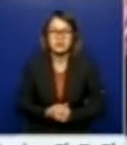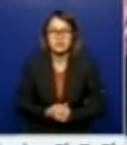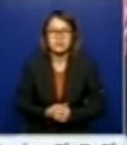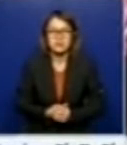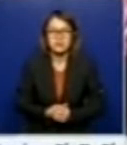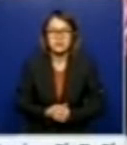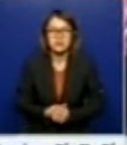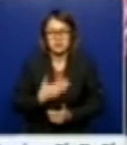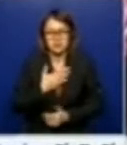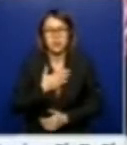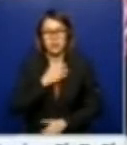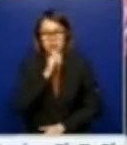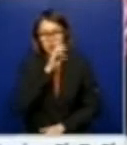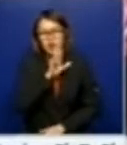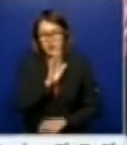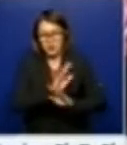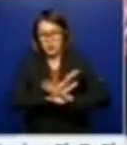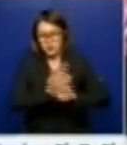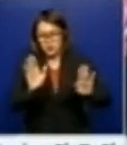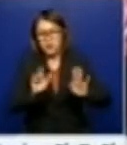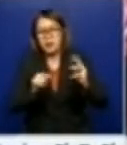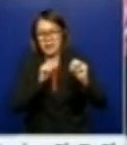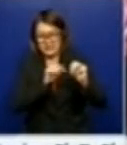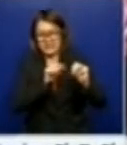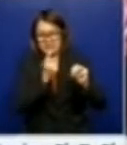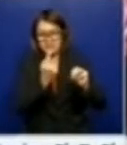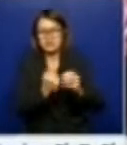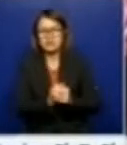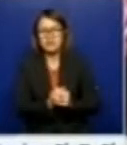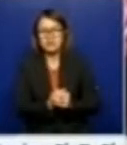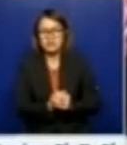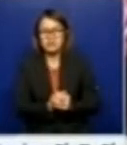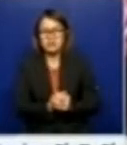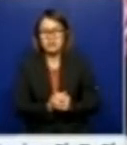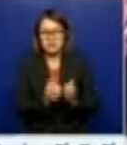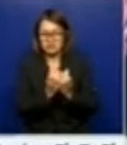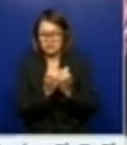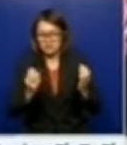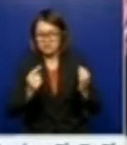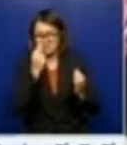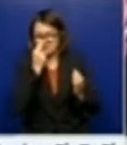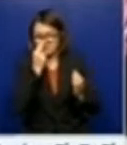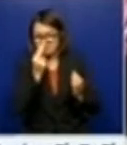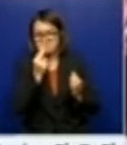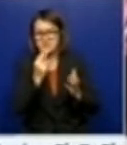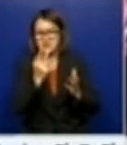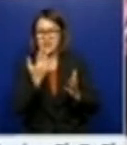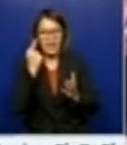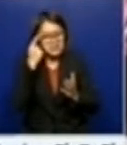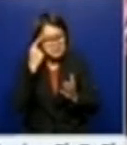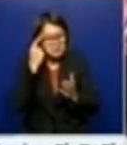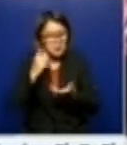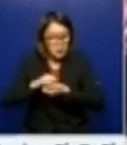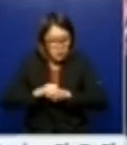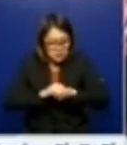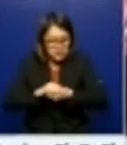อยากผมก็เลยบอกว่าต้องยกเลิกมาตรานี้เลยซึ่งเป็นรัฐธรรมนูญที่ขาดกระบวนการมีส่วนร่วมจริงๆ